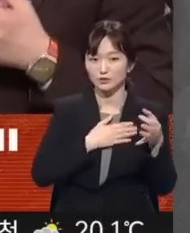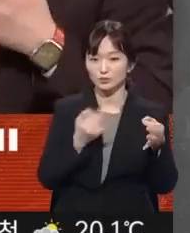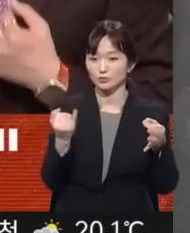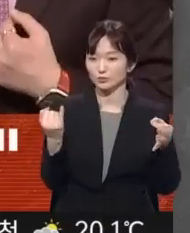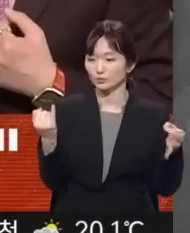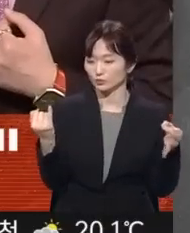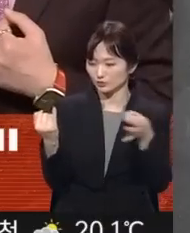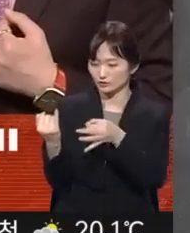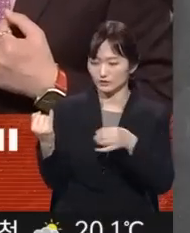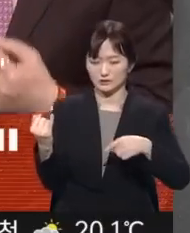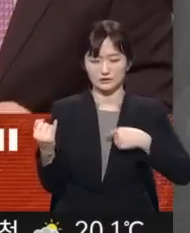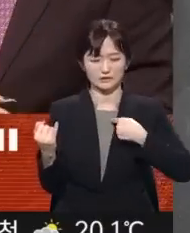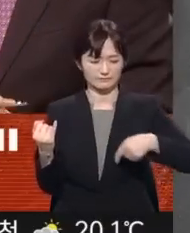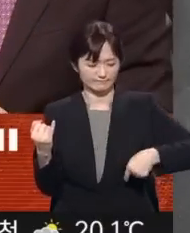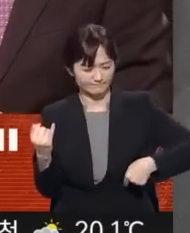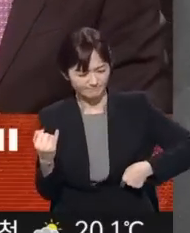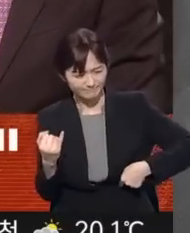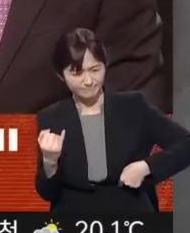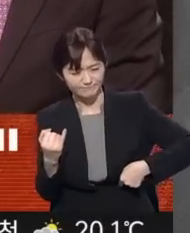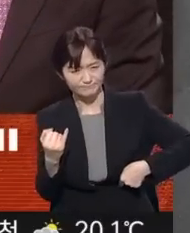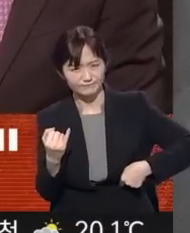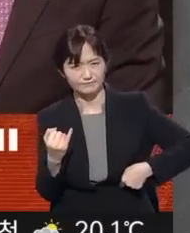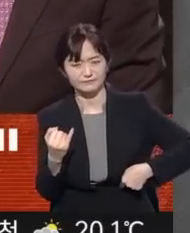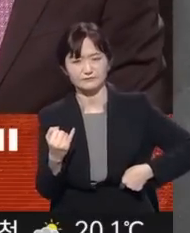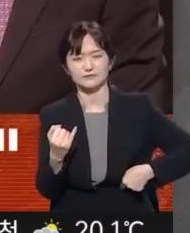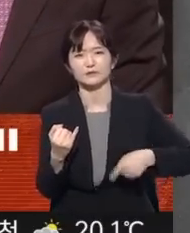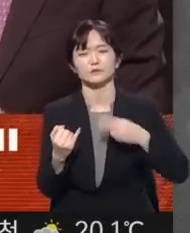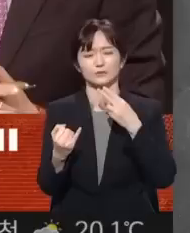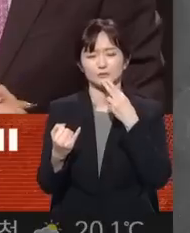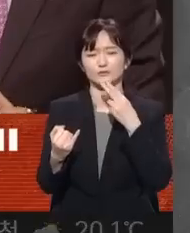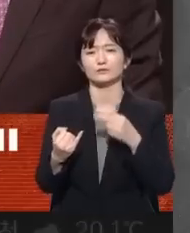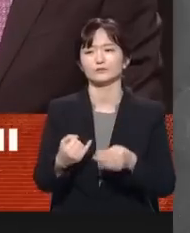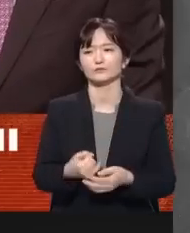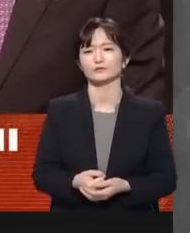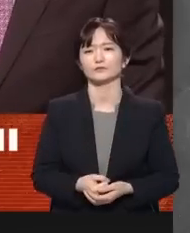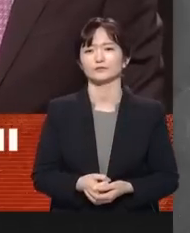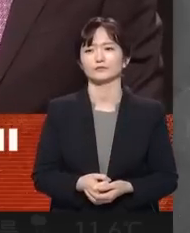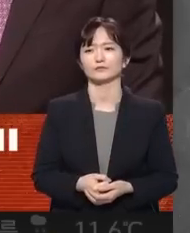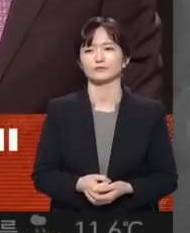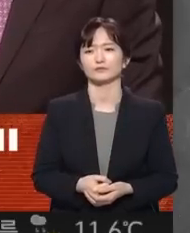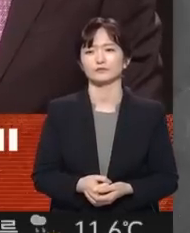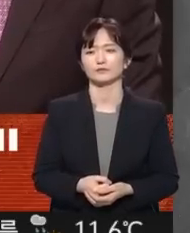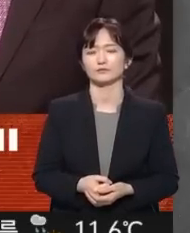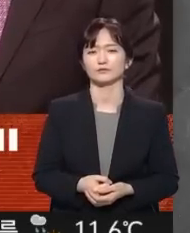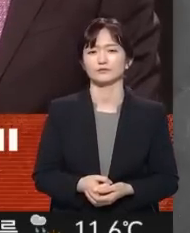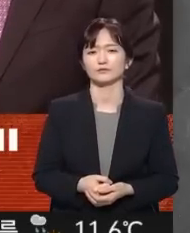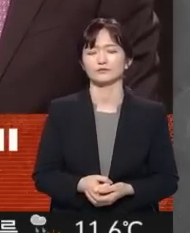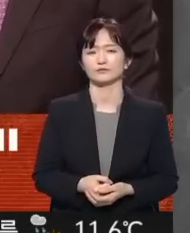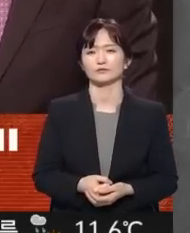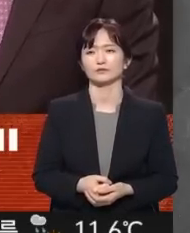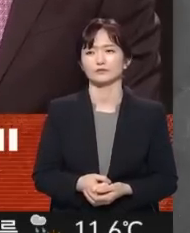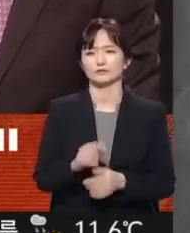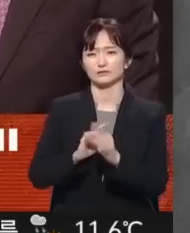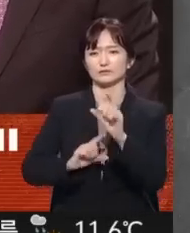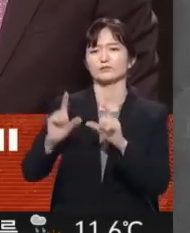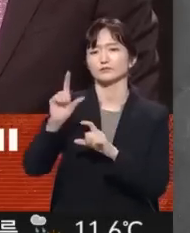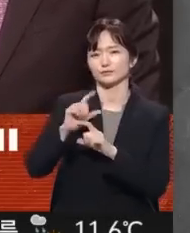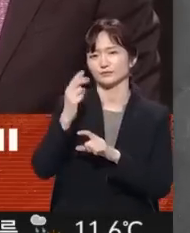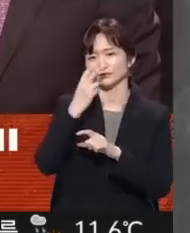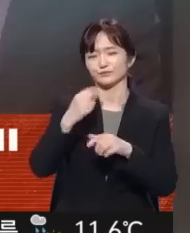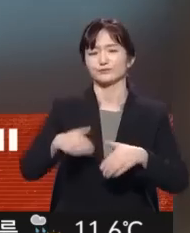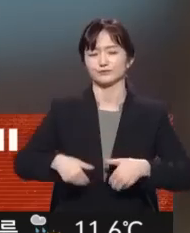자기 양심조차 속이는 거예요 그렇기 때문에 저런 일들을 했을 가능성이 충분히 있다 저는 그렇게 봅니다 조사를 해봐야겠지만